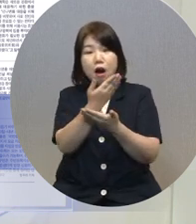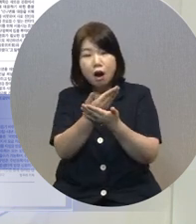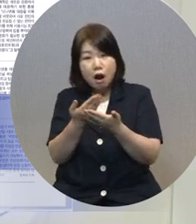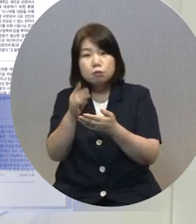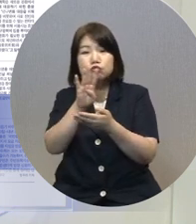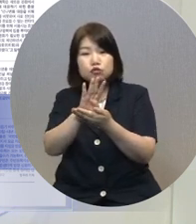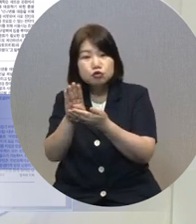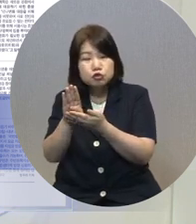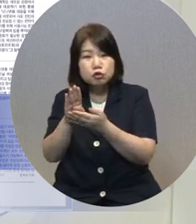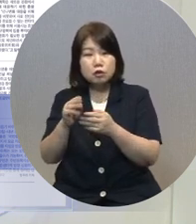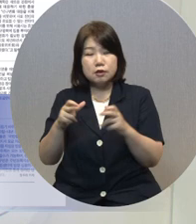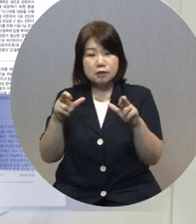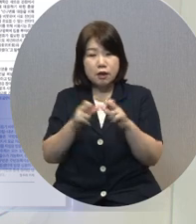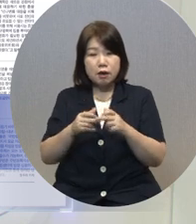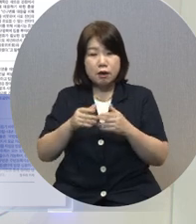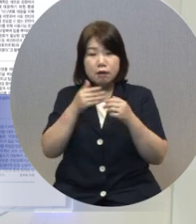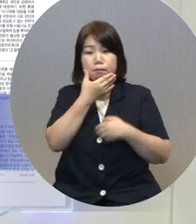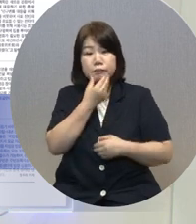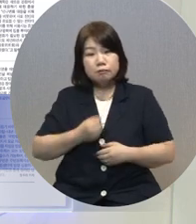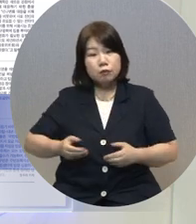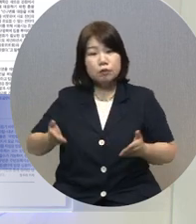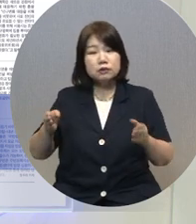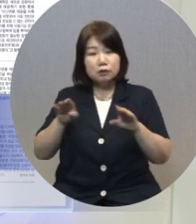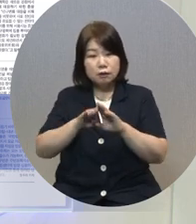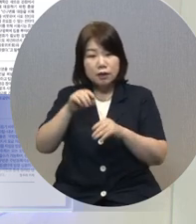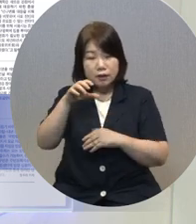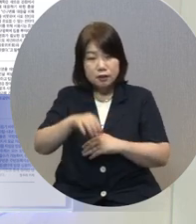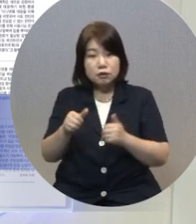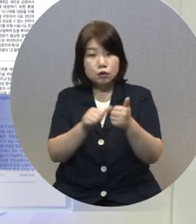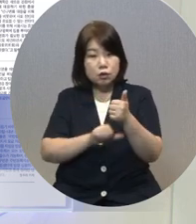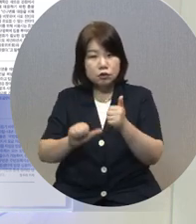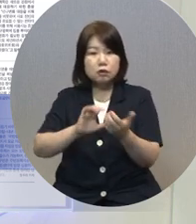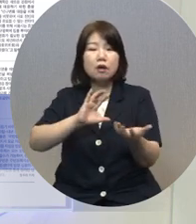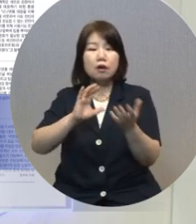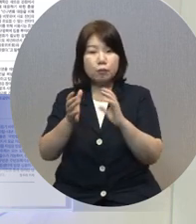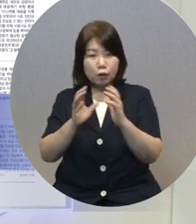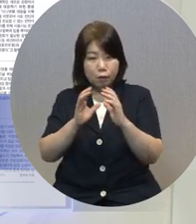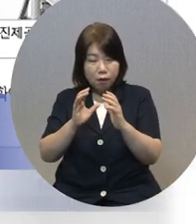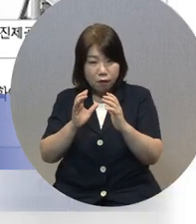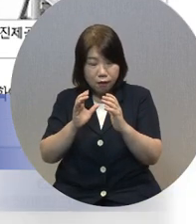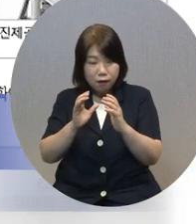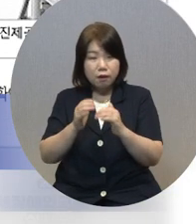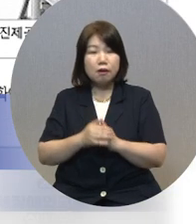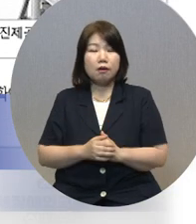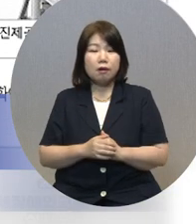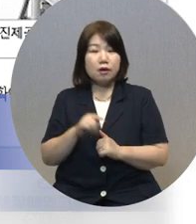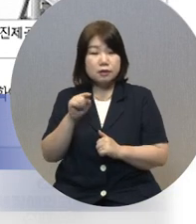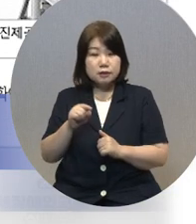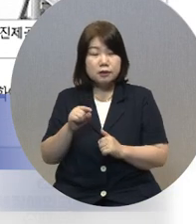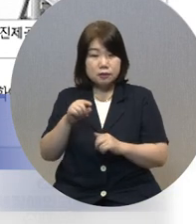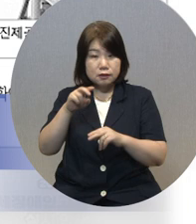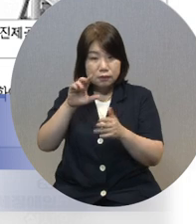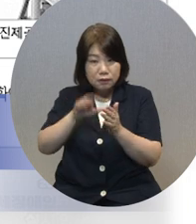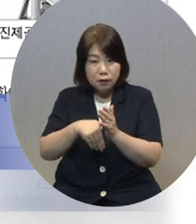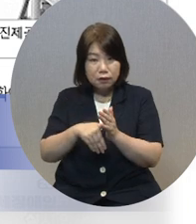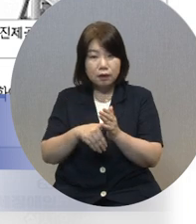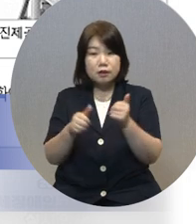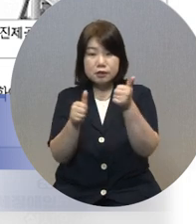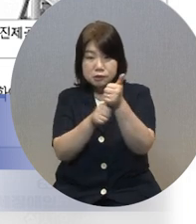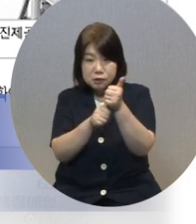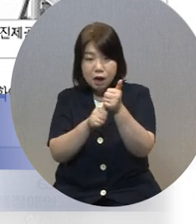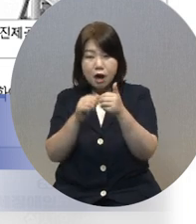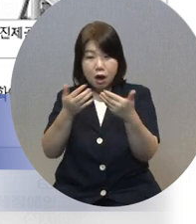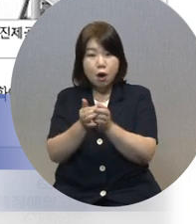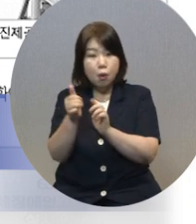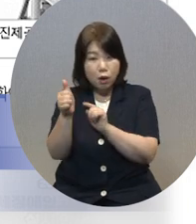종합복지관에서 시범 사업 참여자와 직원들과 함께 의견을 나눴습니다이 자리에서 2차관은 시범